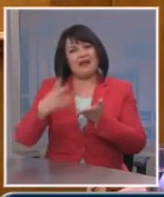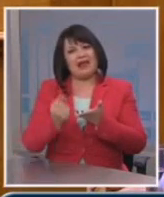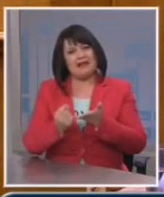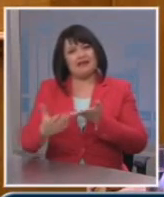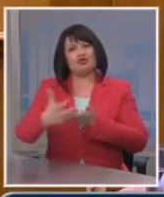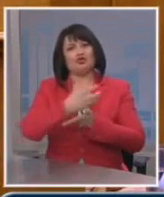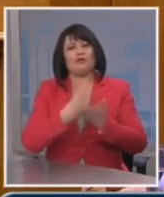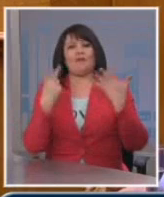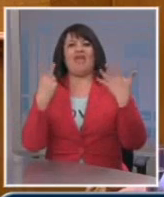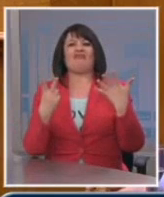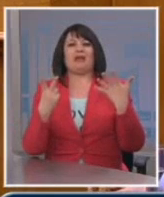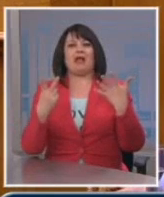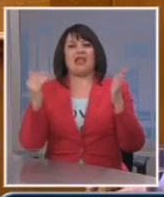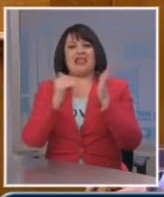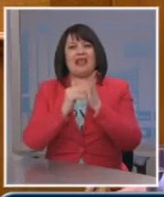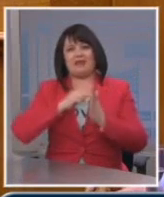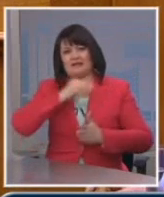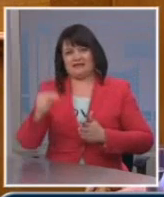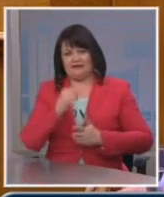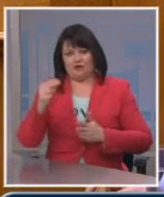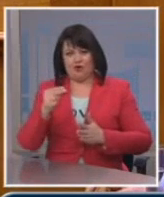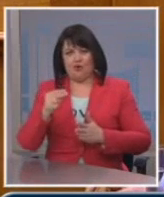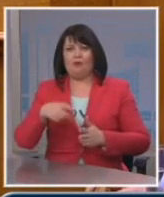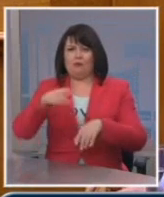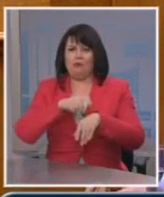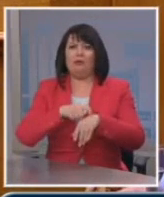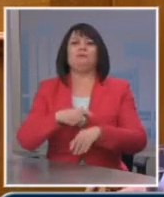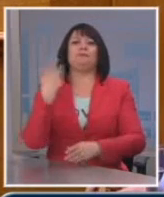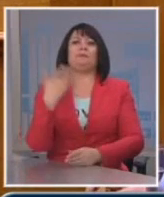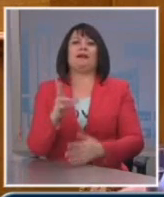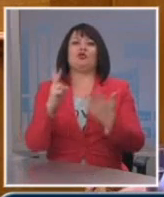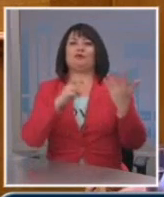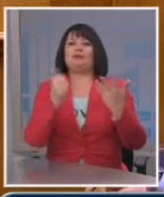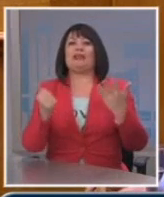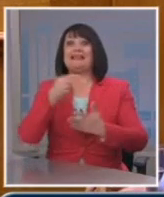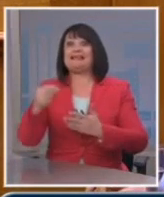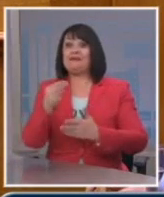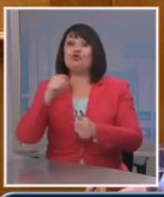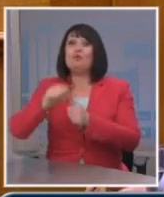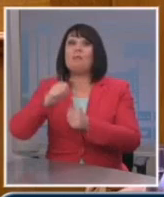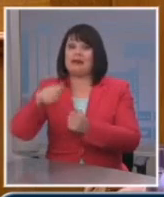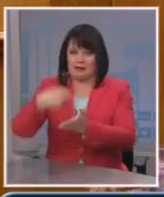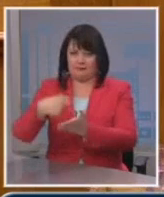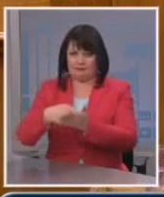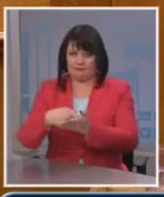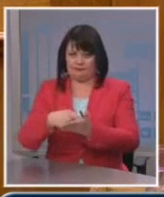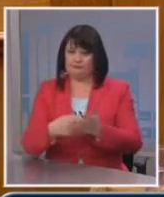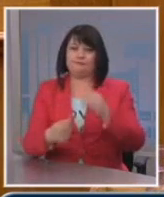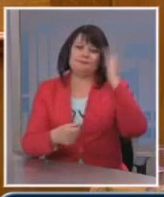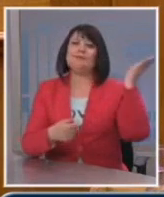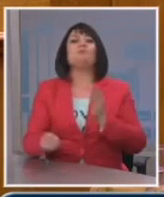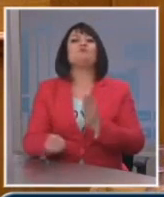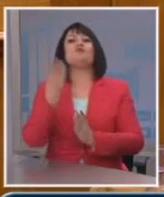εισόδημα 7.000 ευρώ πλήρωνε σήμερα 576 ευρώ το μήνα. Με το νέο